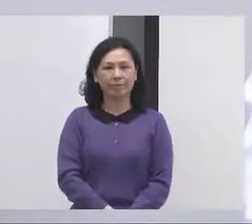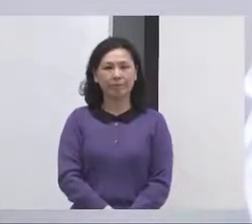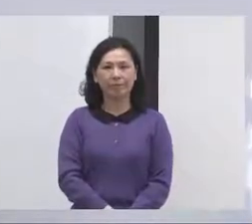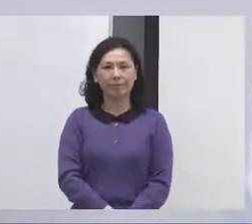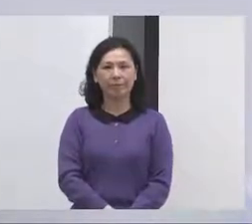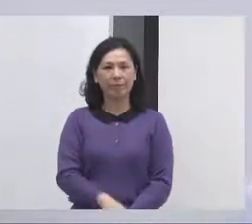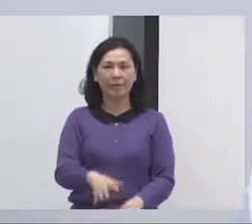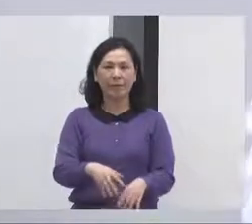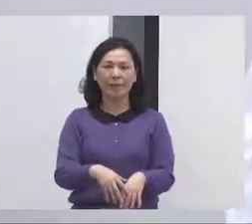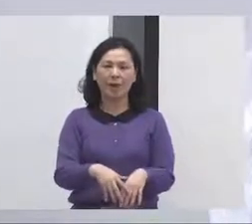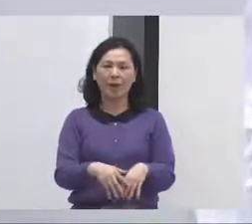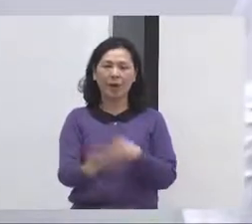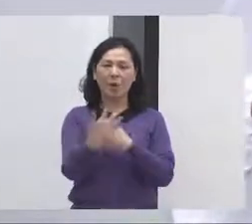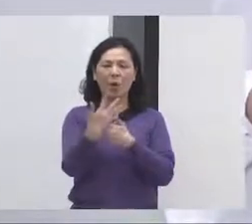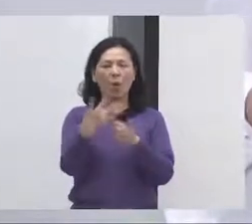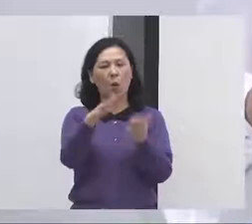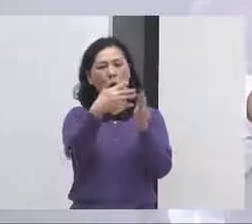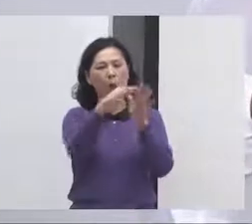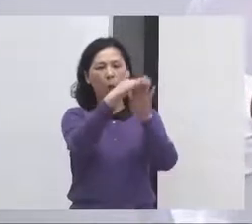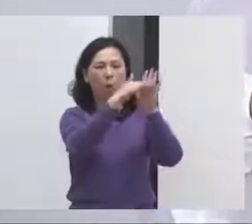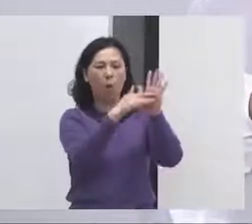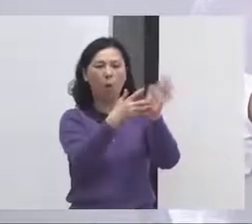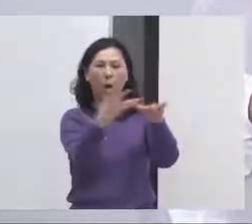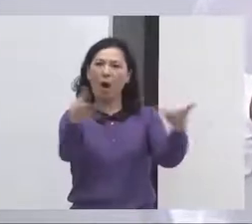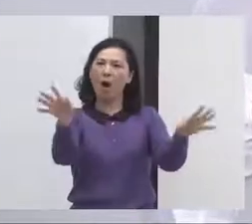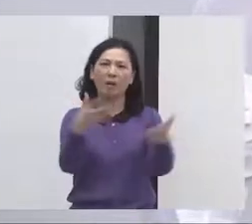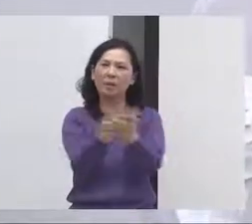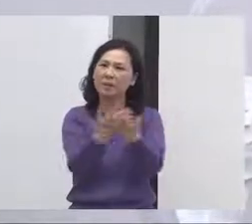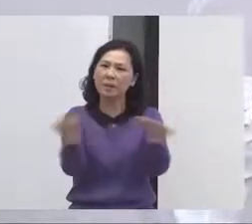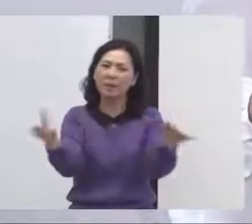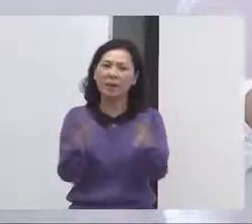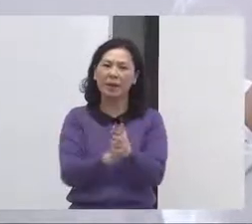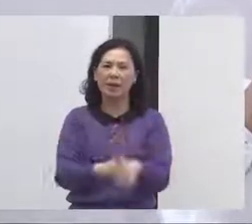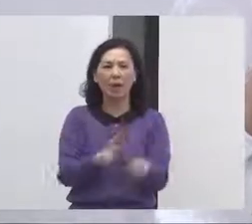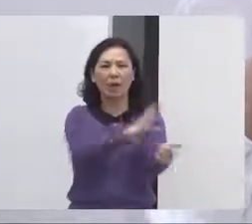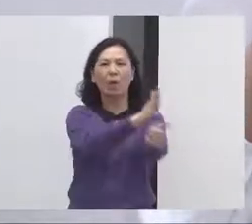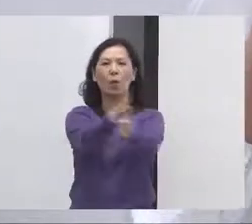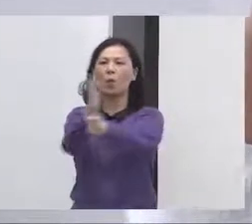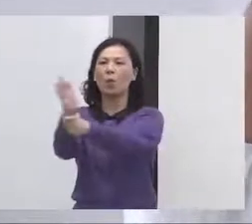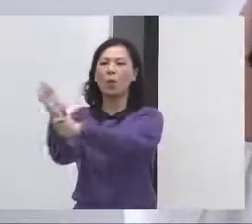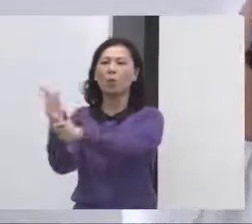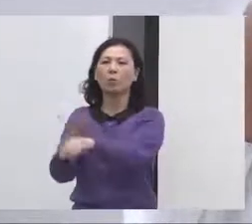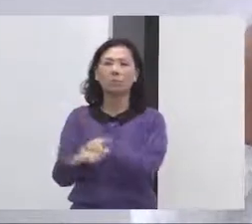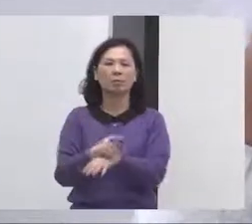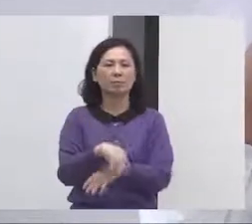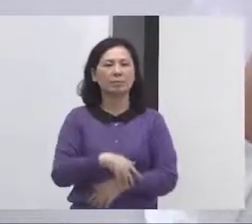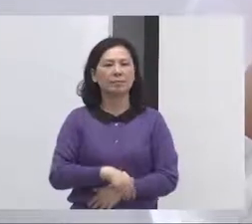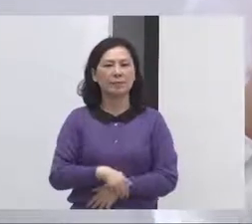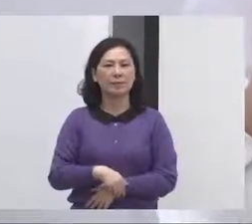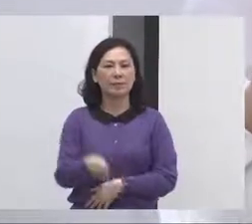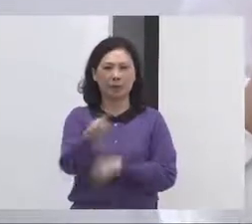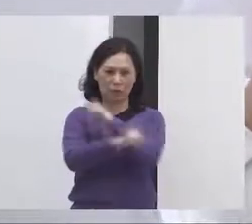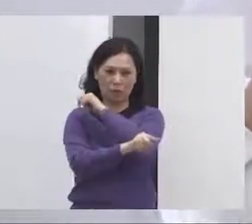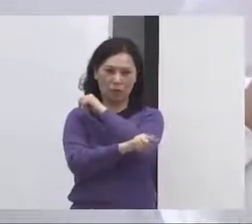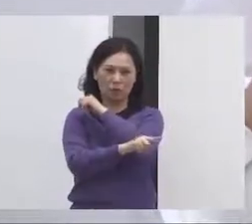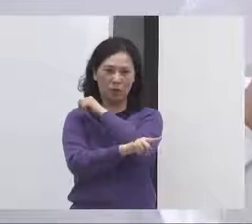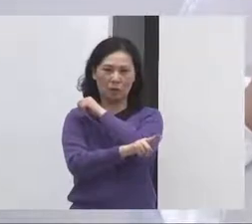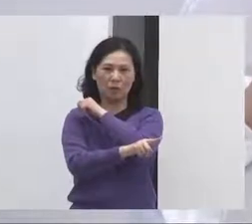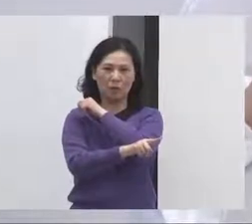好多问题哦，怎么办？哎，我可以给大家几分钟让大家投个票吗？因为我觉得最后只能再问一题，就是